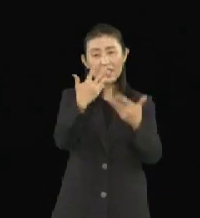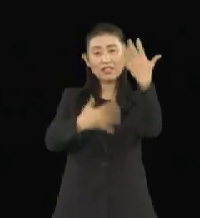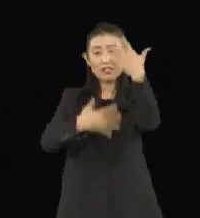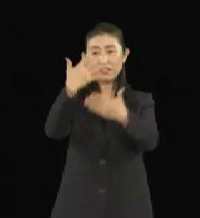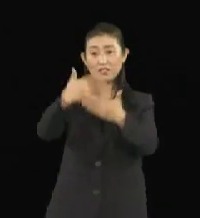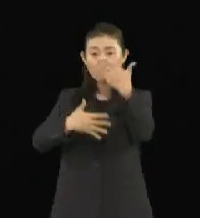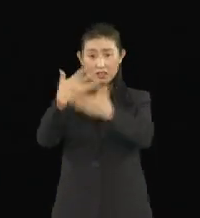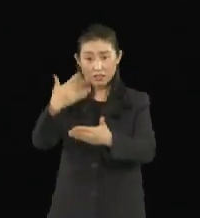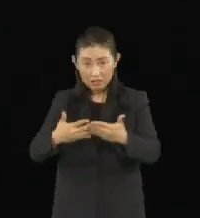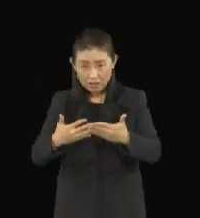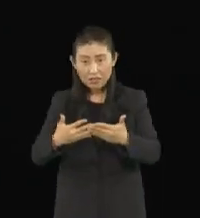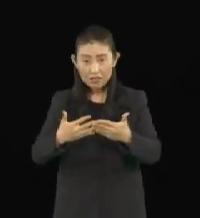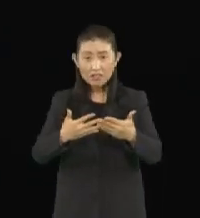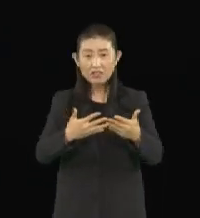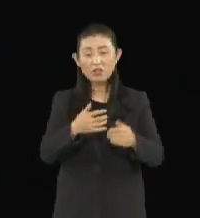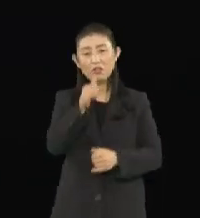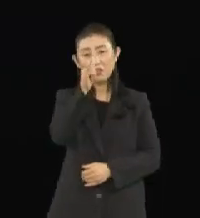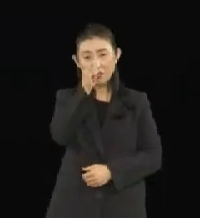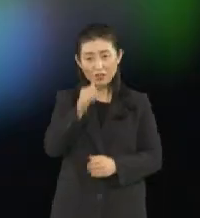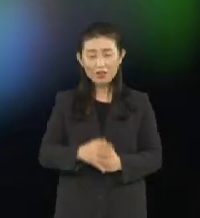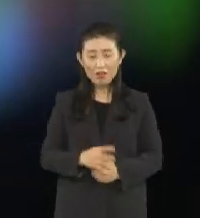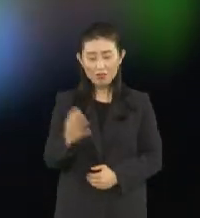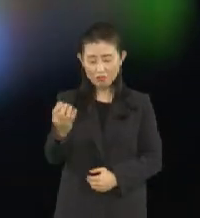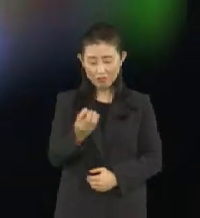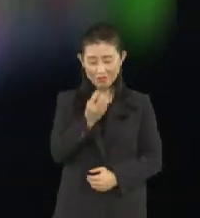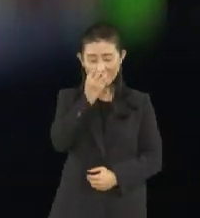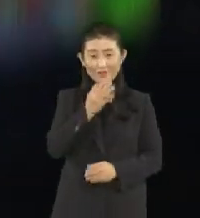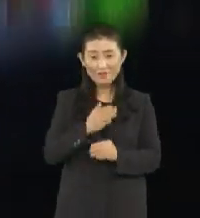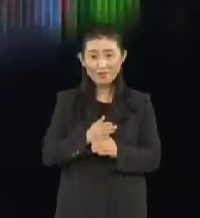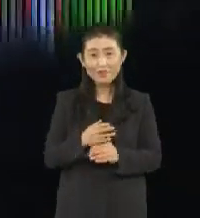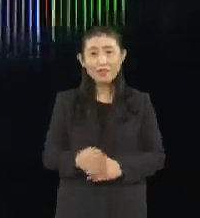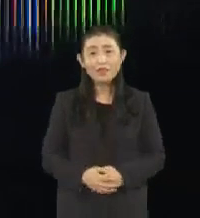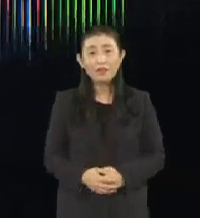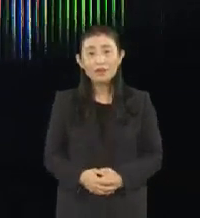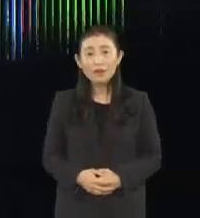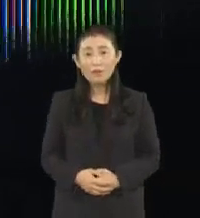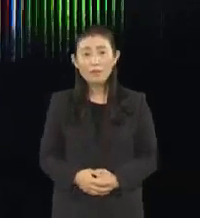스크린을 이용한 음악 분수 레이저 쇼가 펼쳐져 장관을 이루고 있습니다.